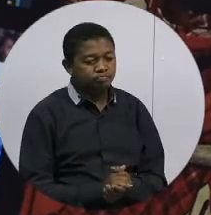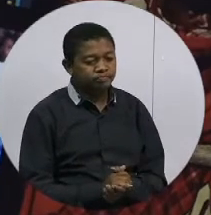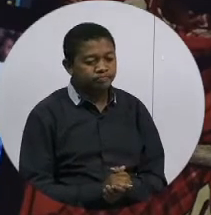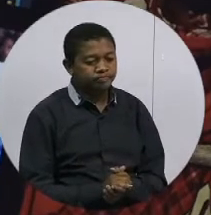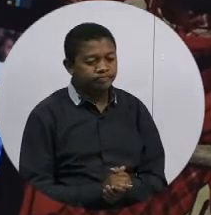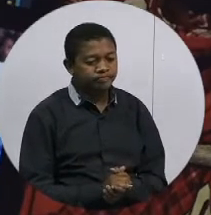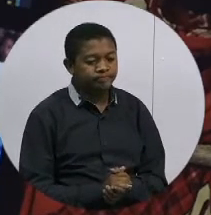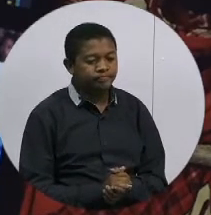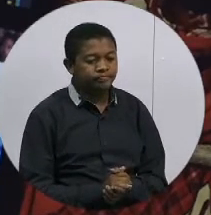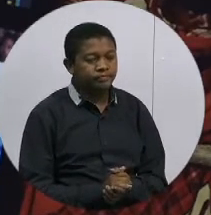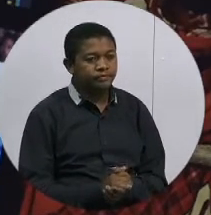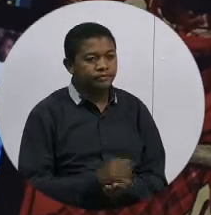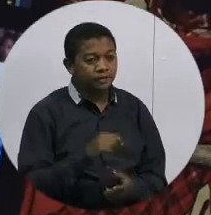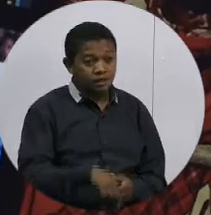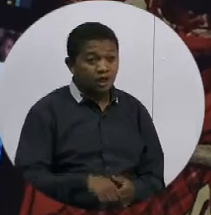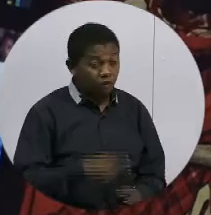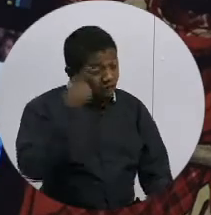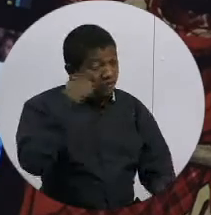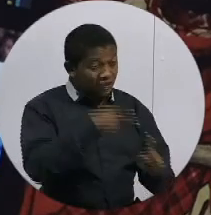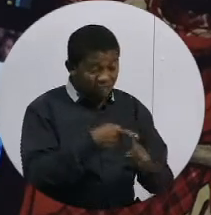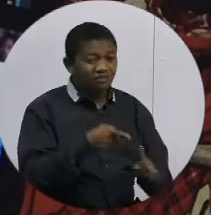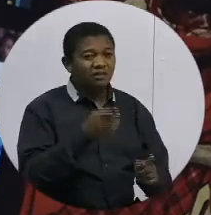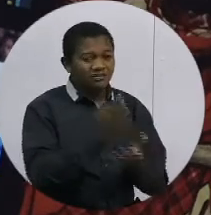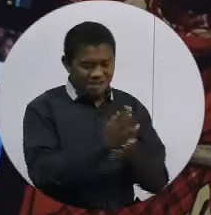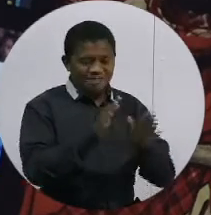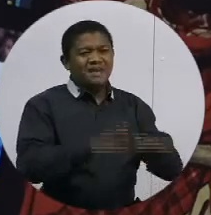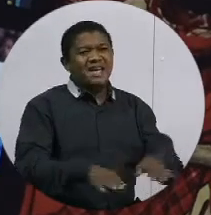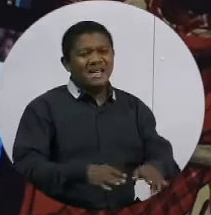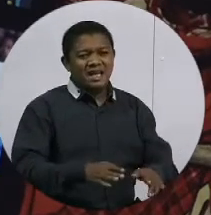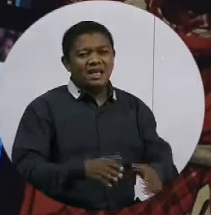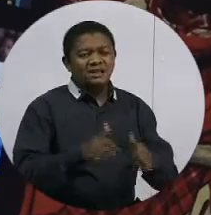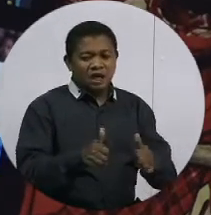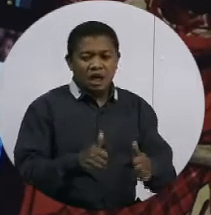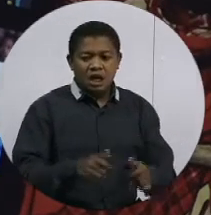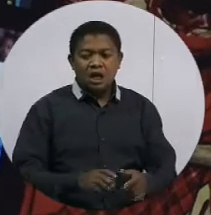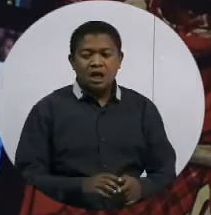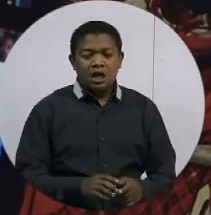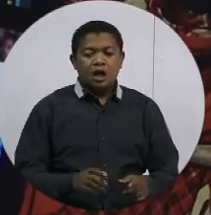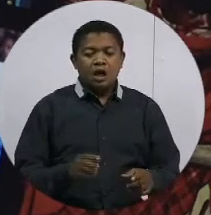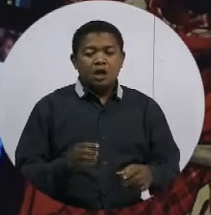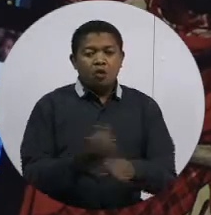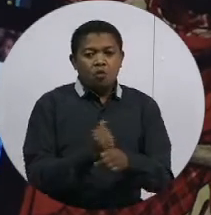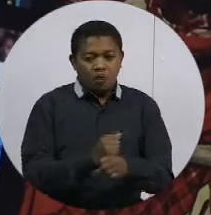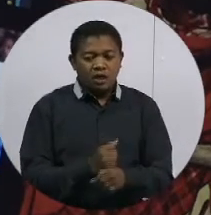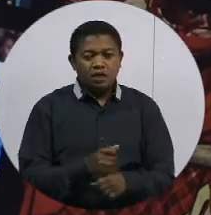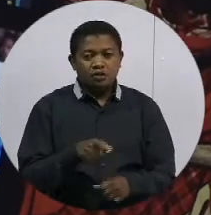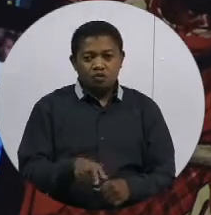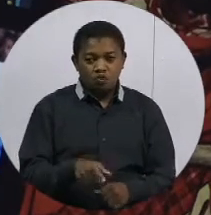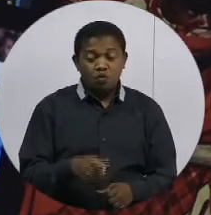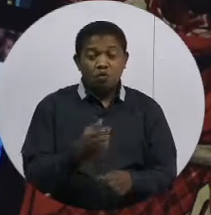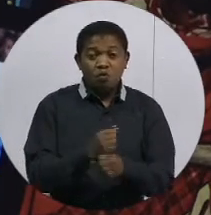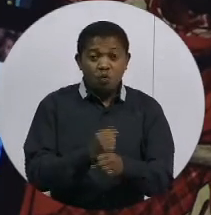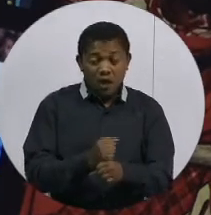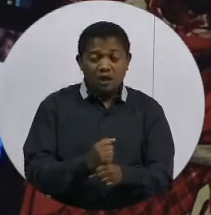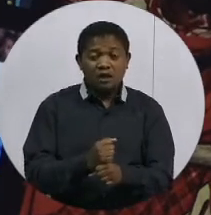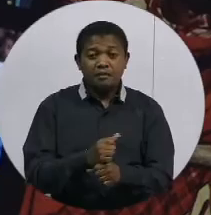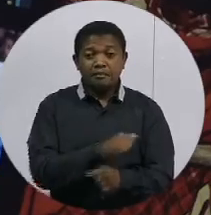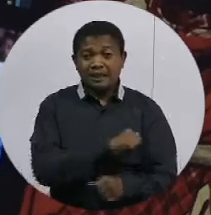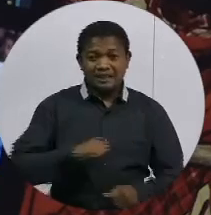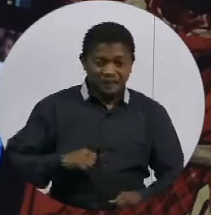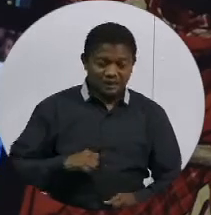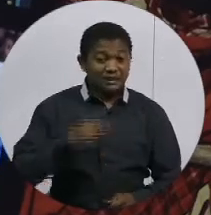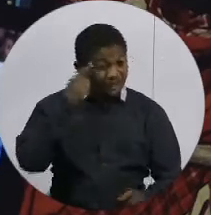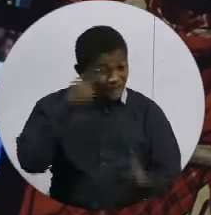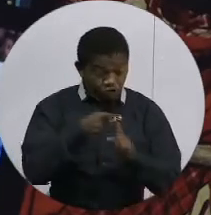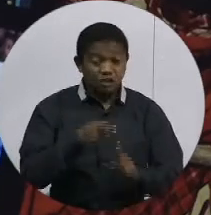napetraka ilay tanjona manomboka izao ilay hoe tsy tokony ihoatra ny roa amby fitopolo ora na telo